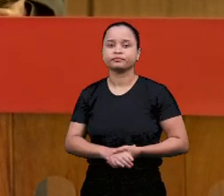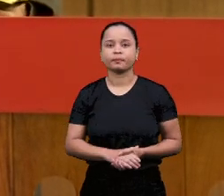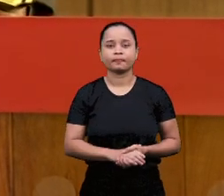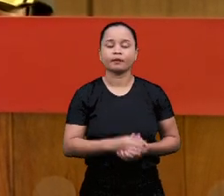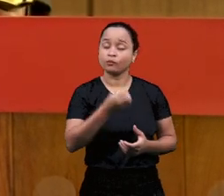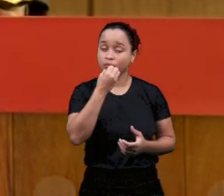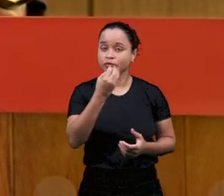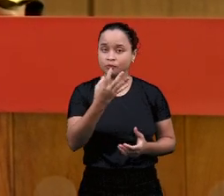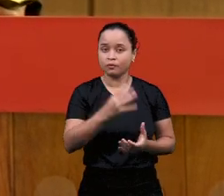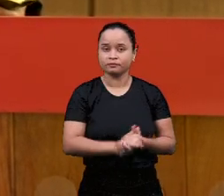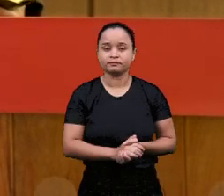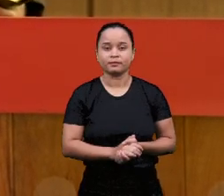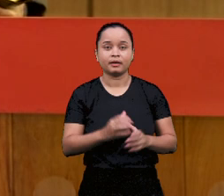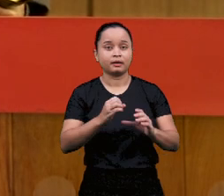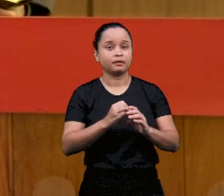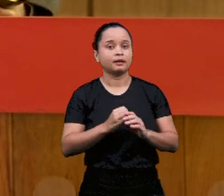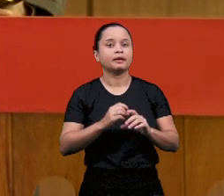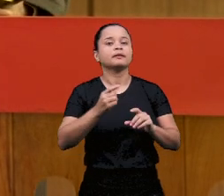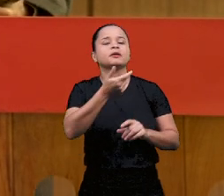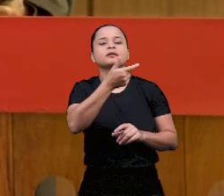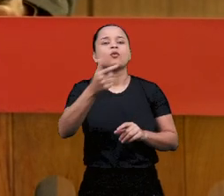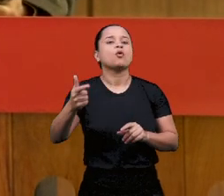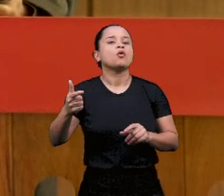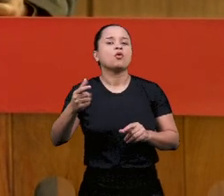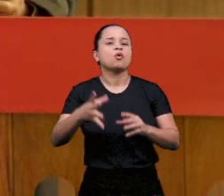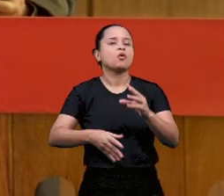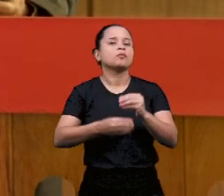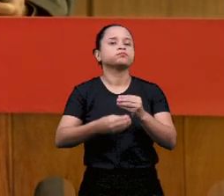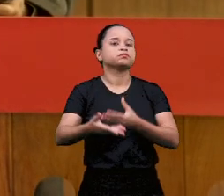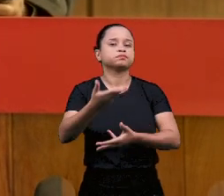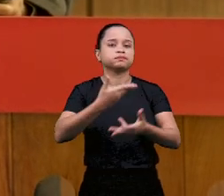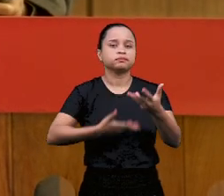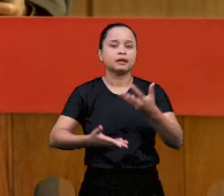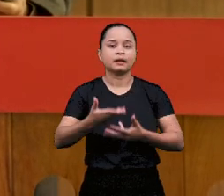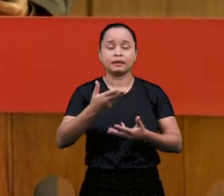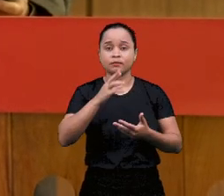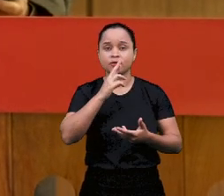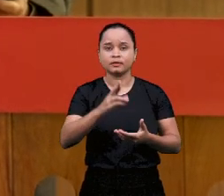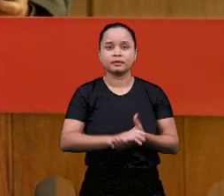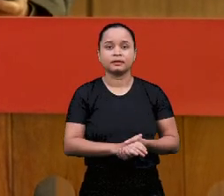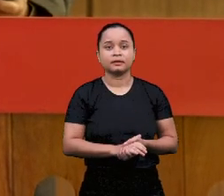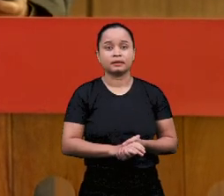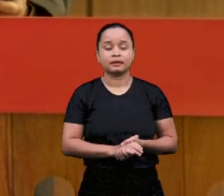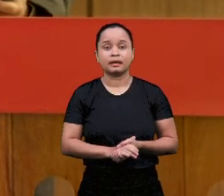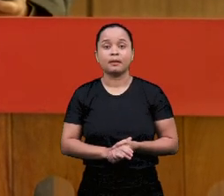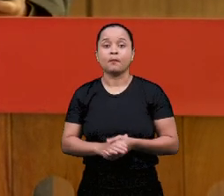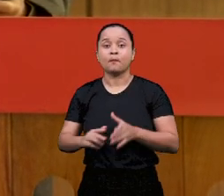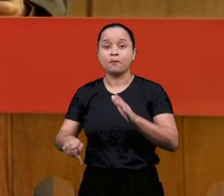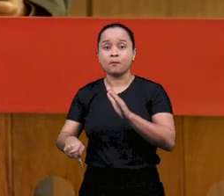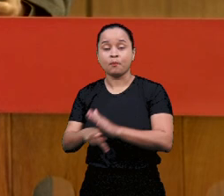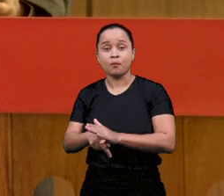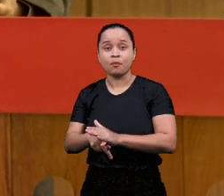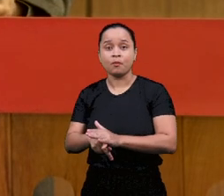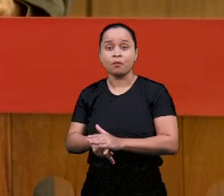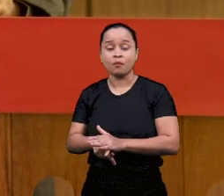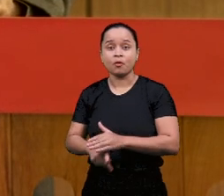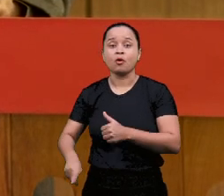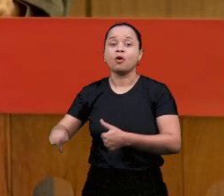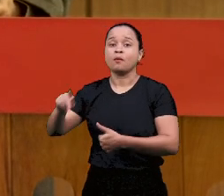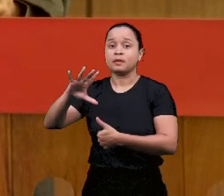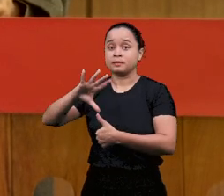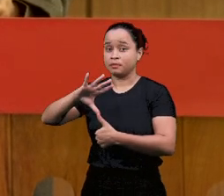aussi d'autres participations des frères et sœurs de l'Amérique du Nord. Par exemple, de l'église